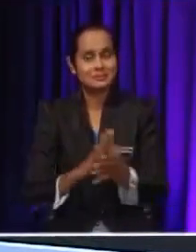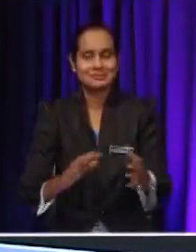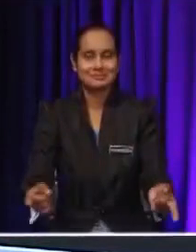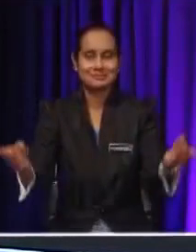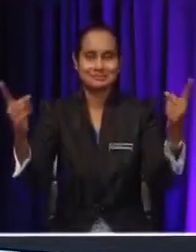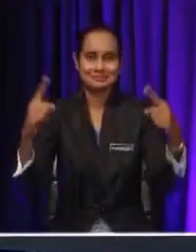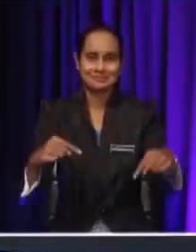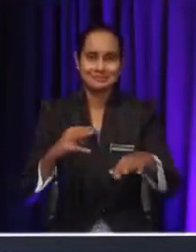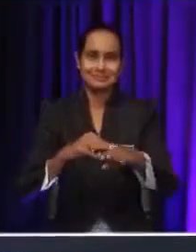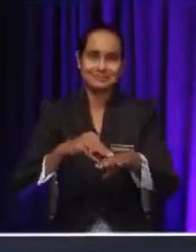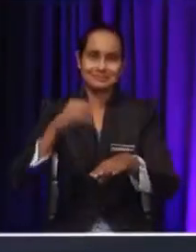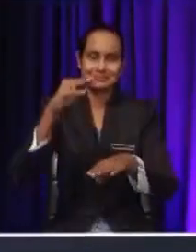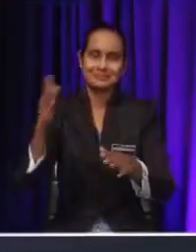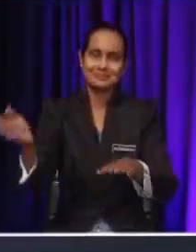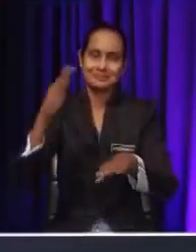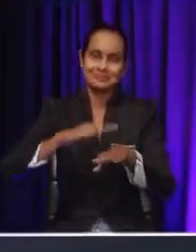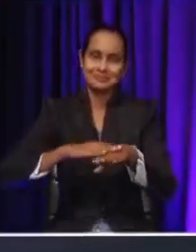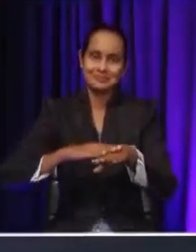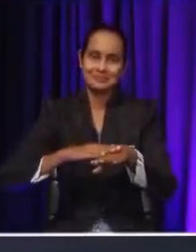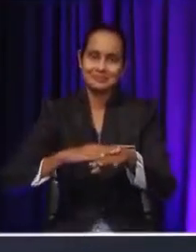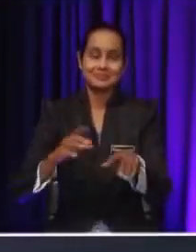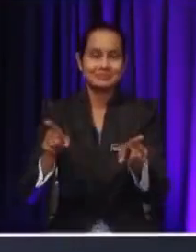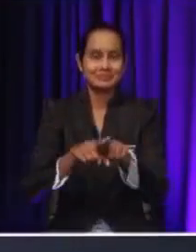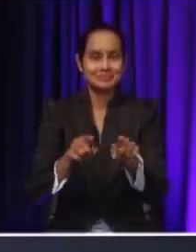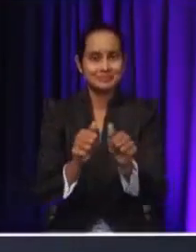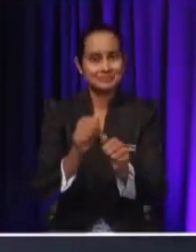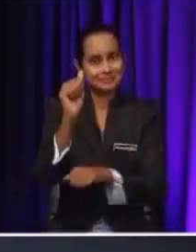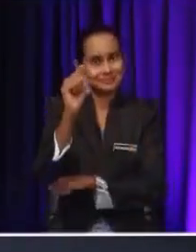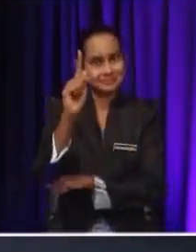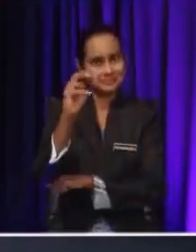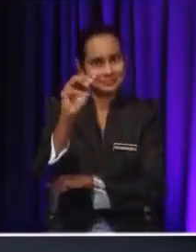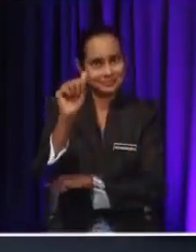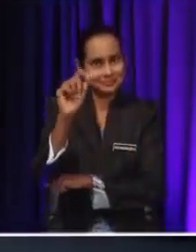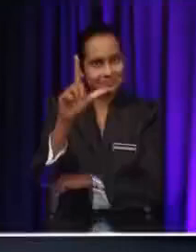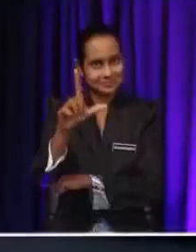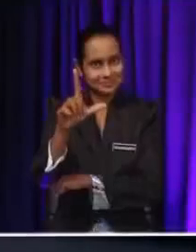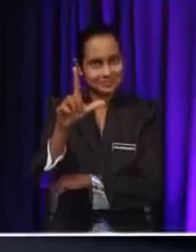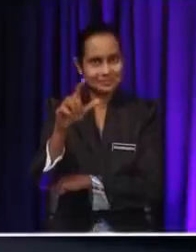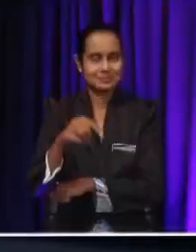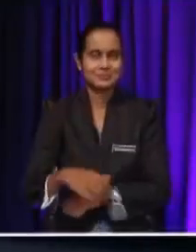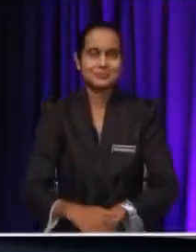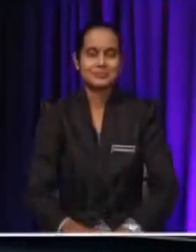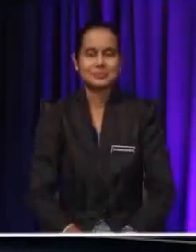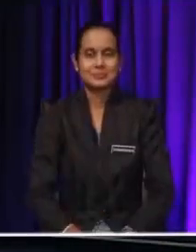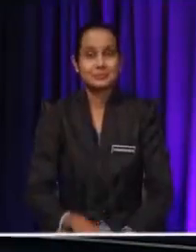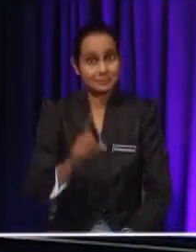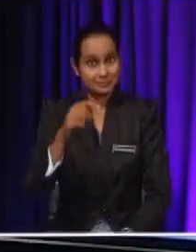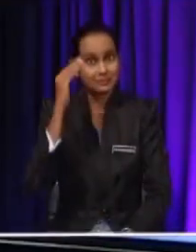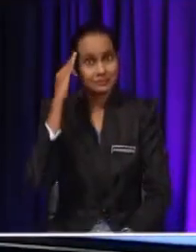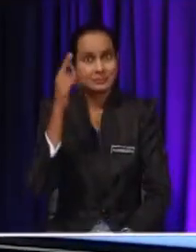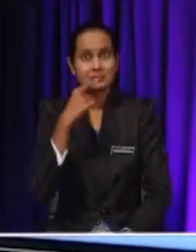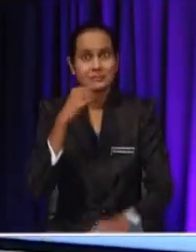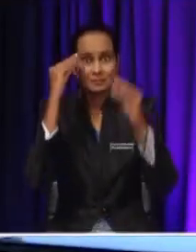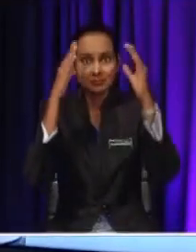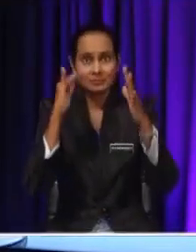Menengah Atas bersama dengan saya Akmal nazriha Saya pasti ada datang dan siapakah guru yang akan